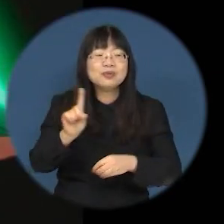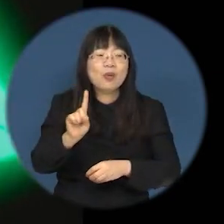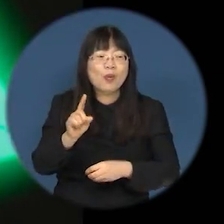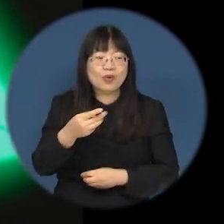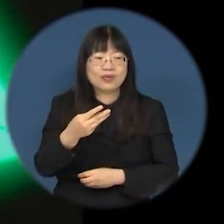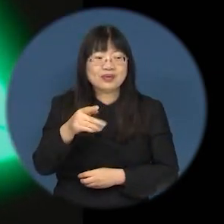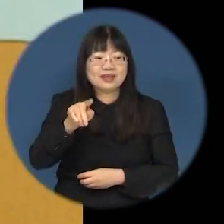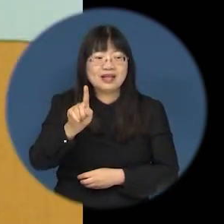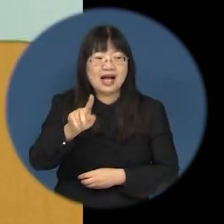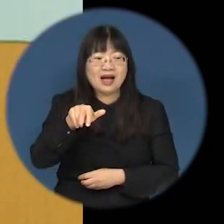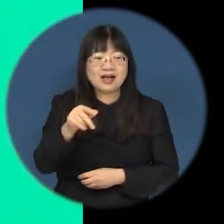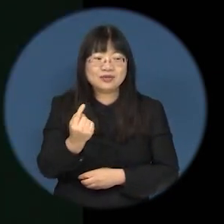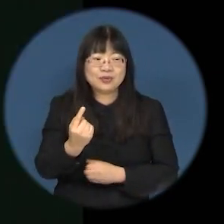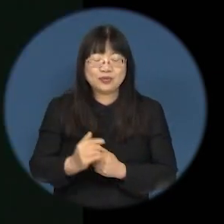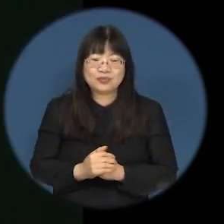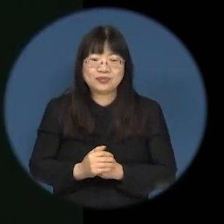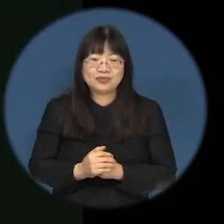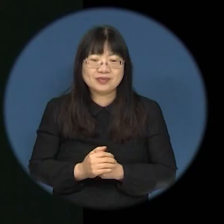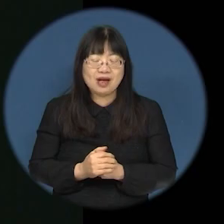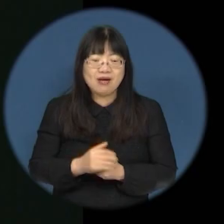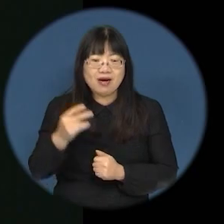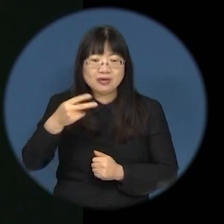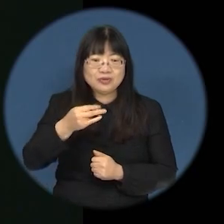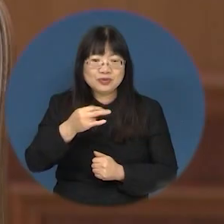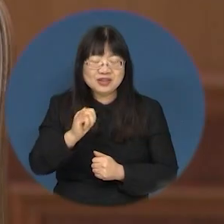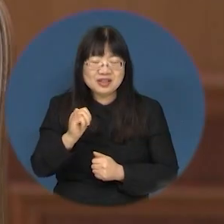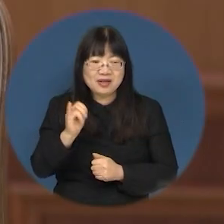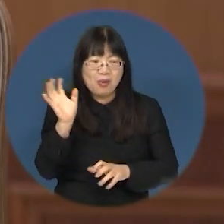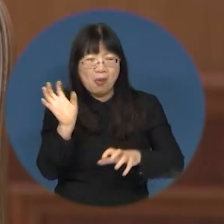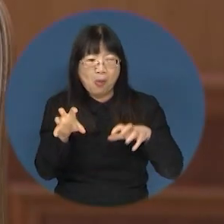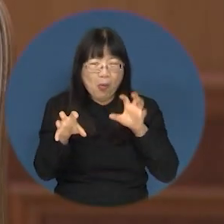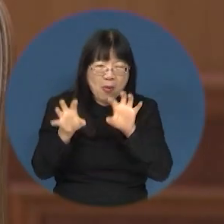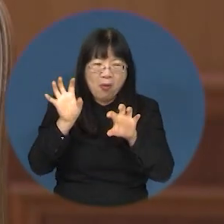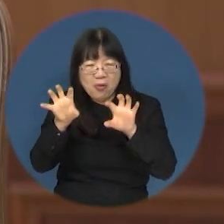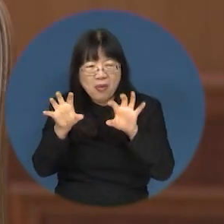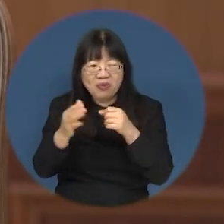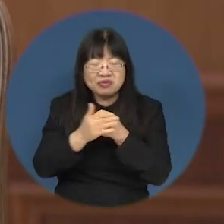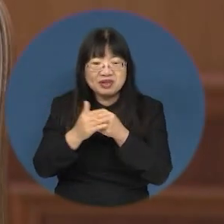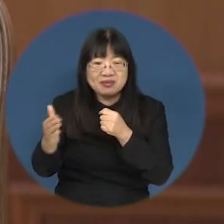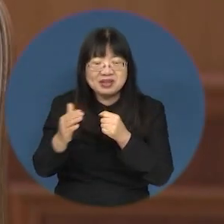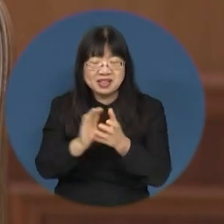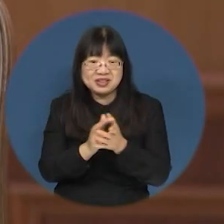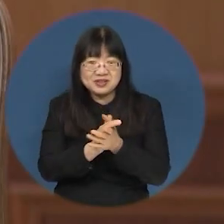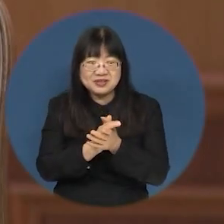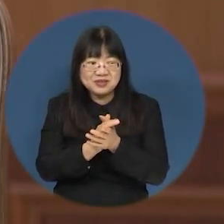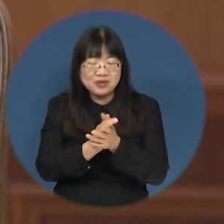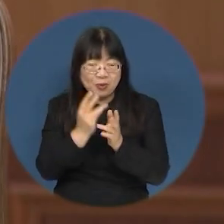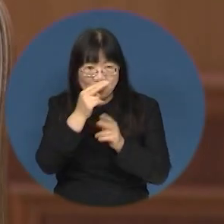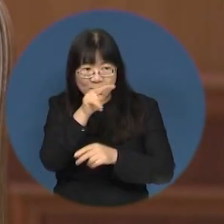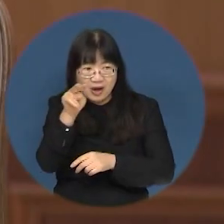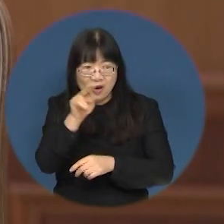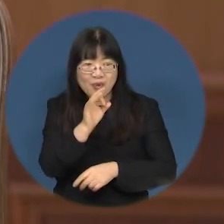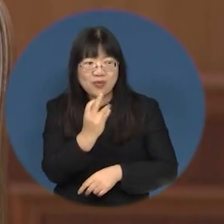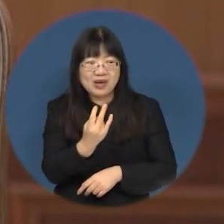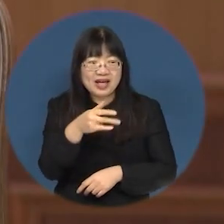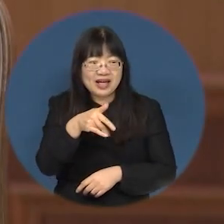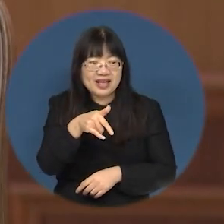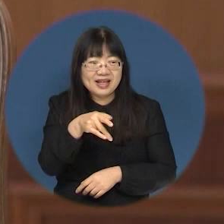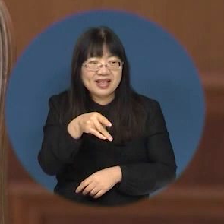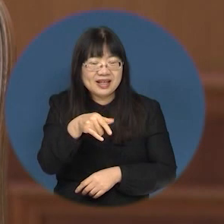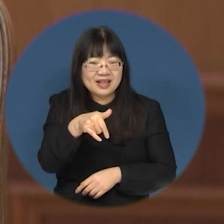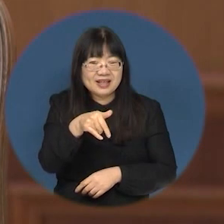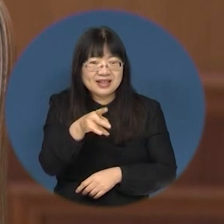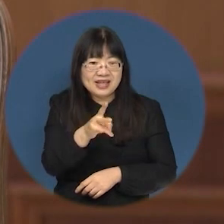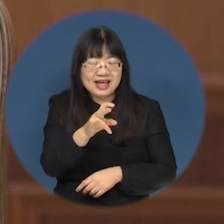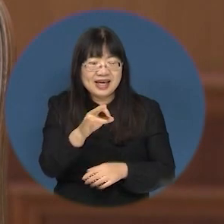예. 그래서 이제 둘리가 공룡이다 보니까 오는 그 같은 친구들이 친구 레벨들이 다들 외계인이거나